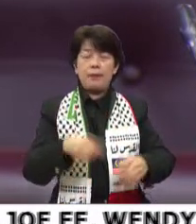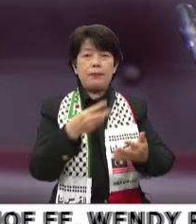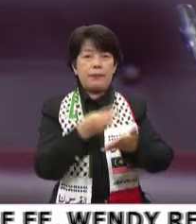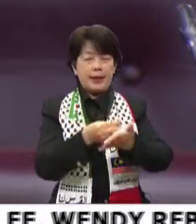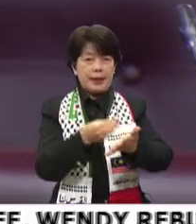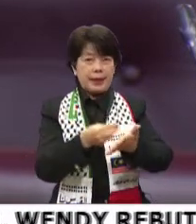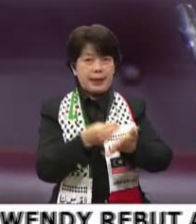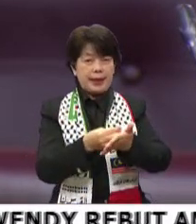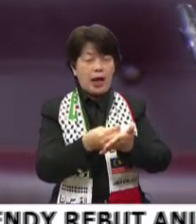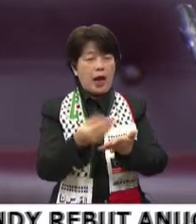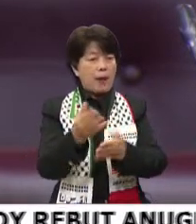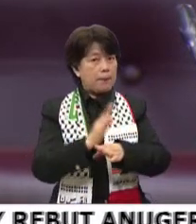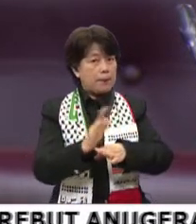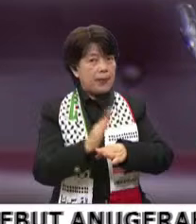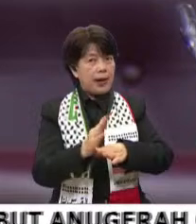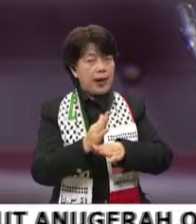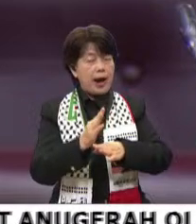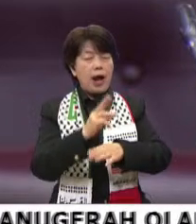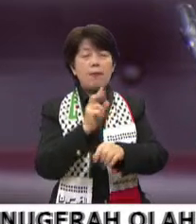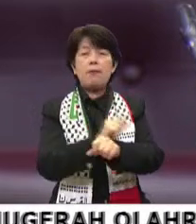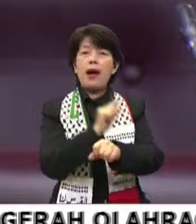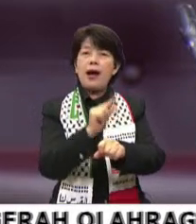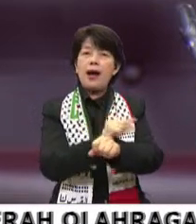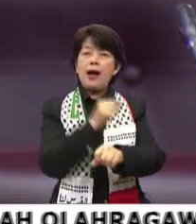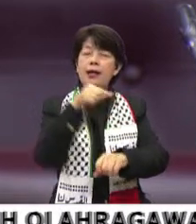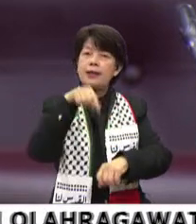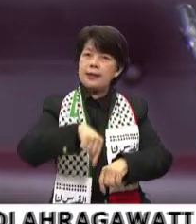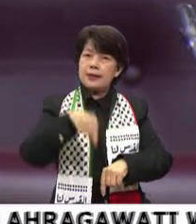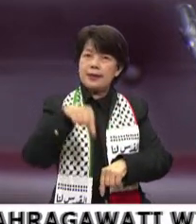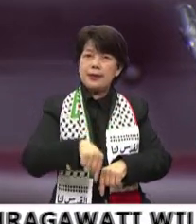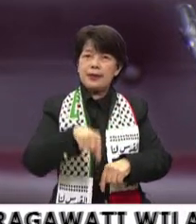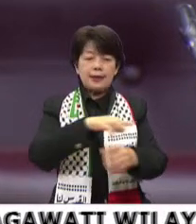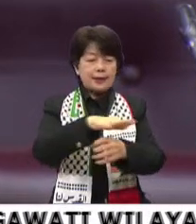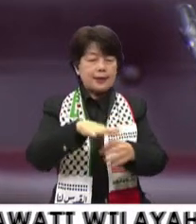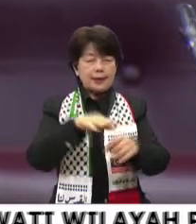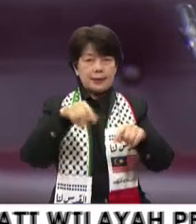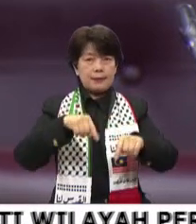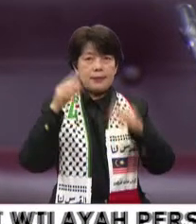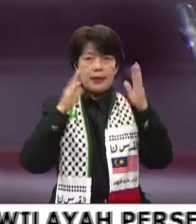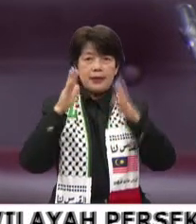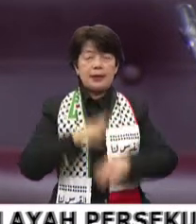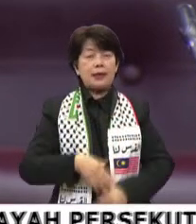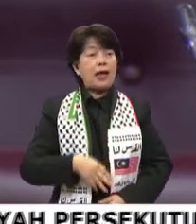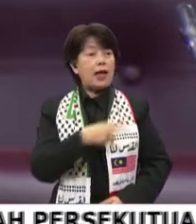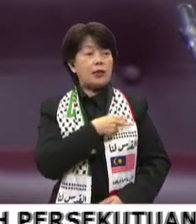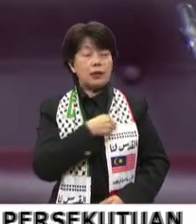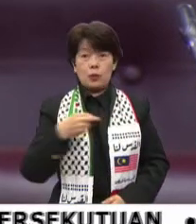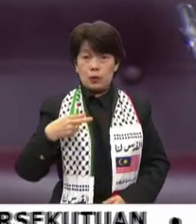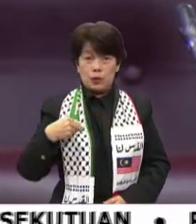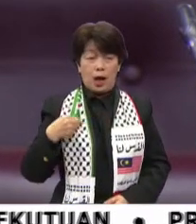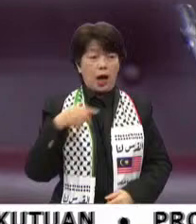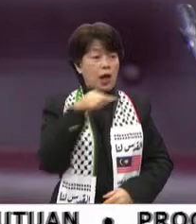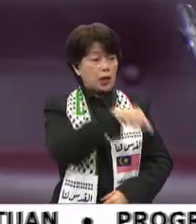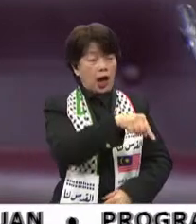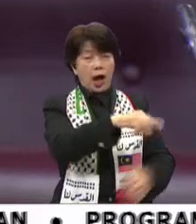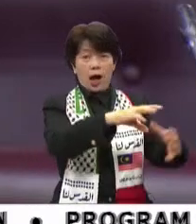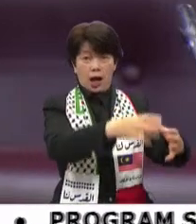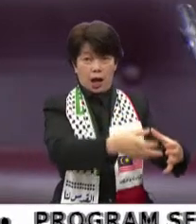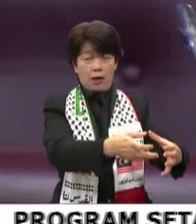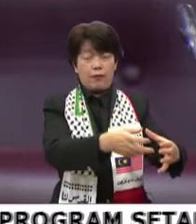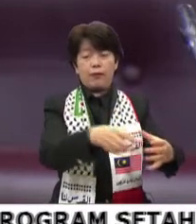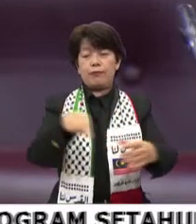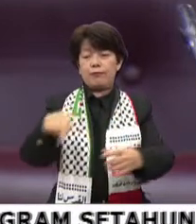tempatan sebagai contoh kita telah melakukan di Indonesia kita sedang melakukan di Thailand dan kita telah